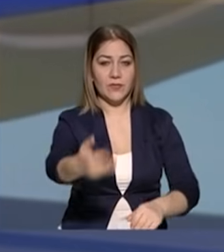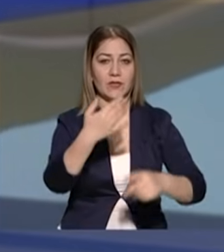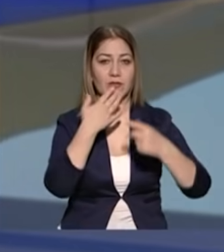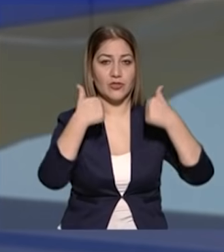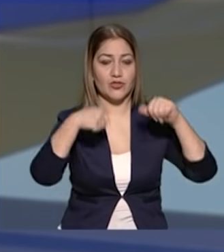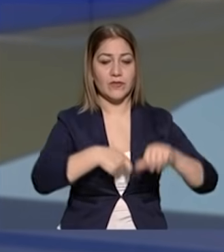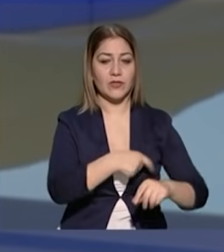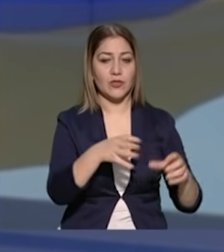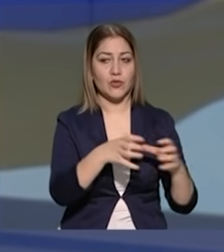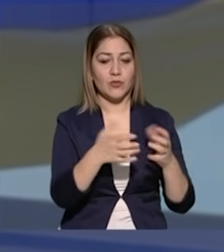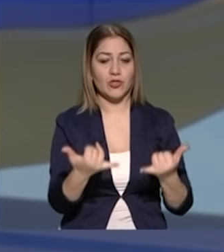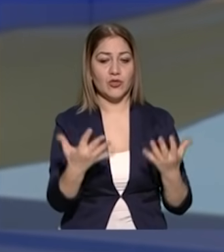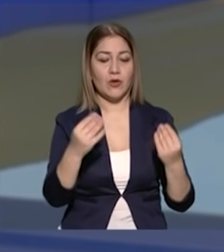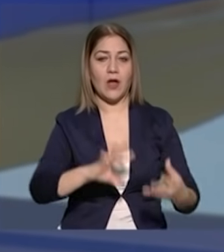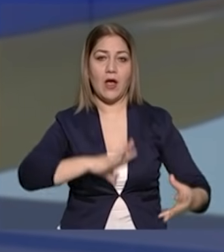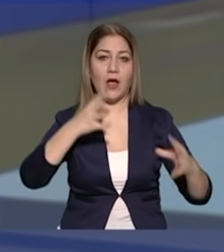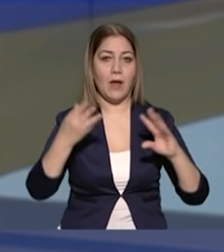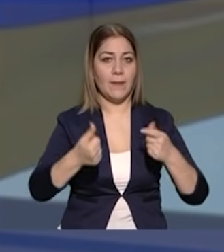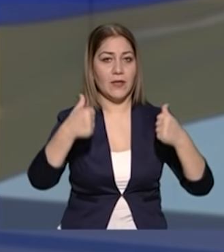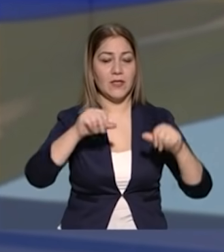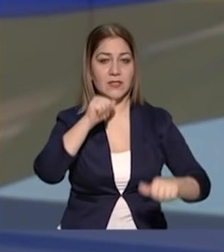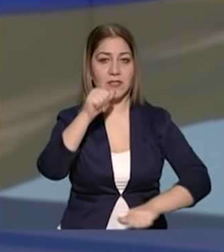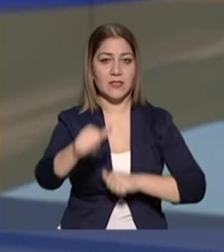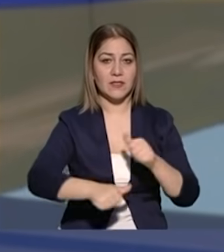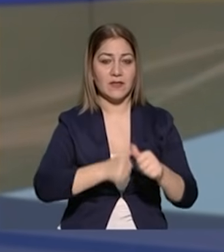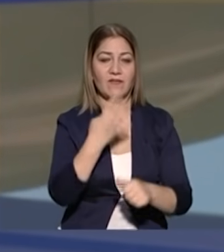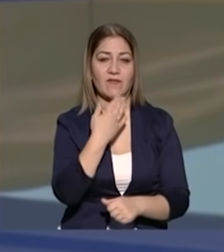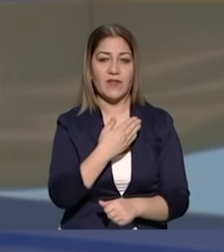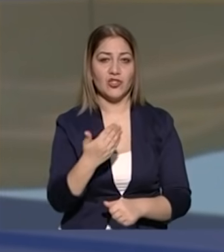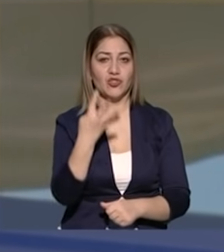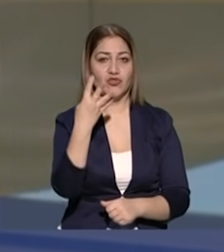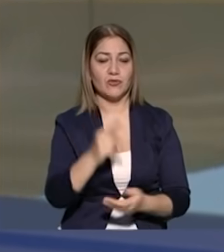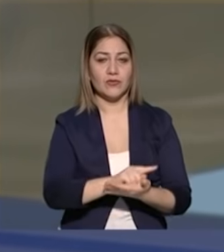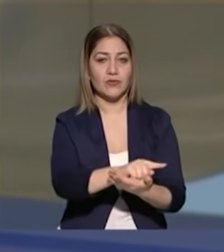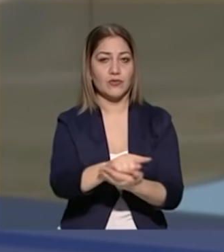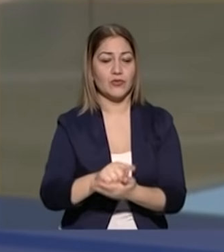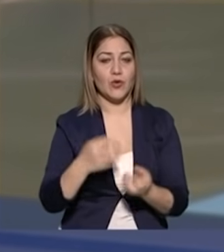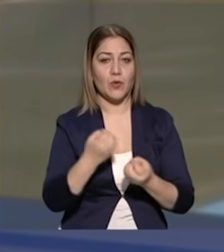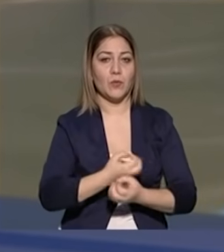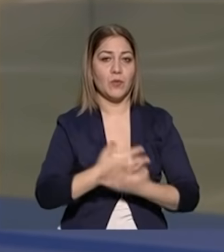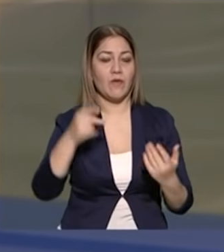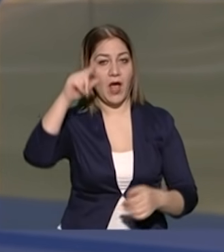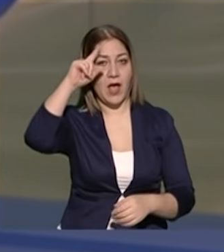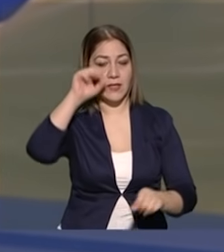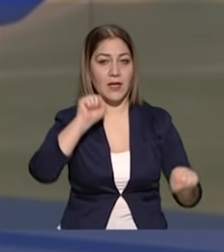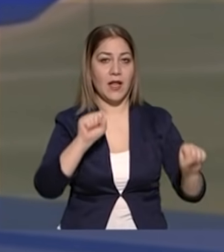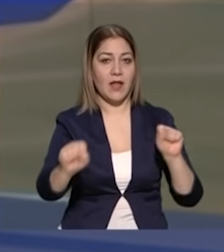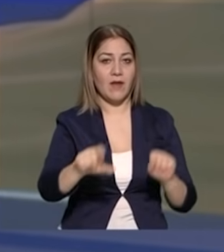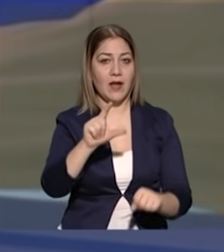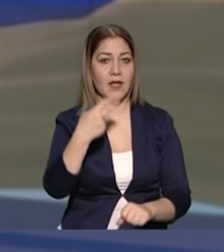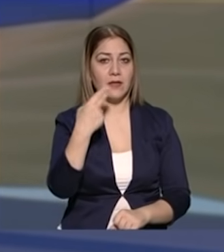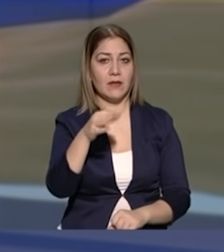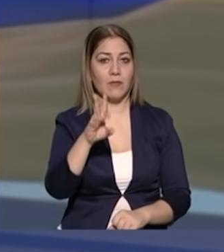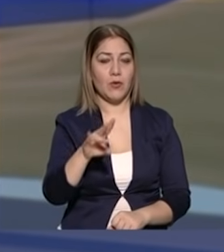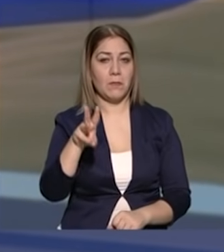Խորհրդարանական խմբակցություններն այսօր ամփոփել են նստաշրջանի այս տարվա հերթական ու վերջին քառորիան։ Լուսավոր Հայաստան խմբակցության ղեկավարը կանխատեսում է, որ